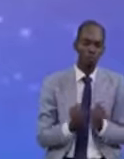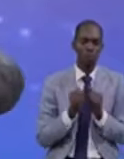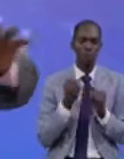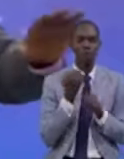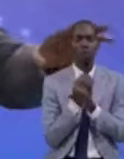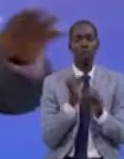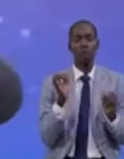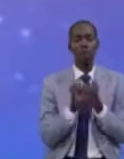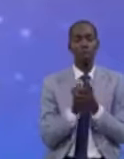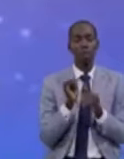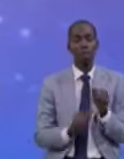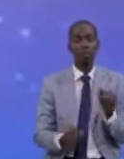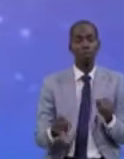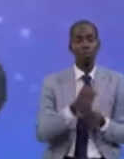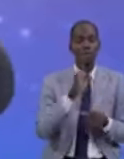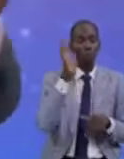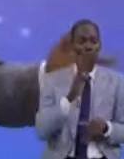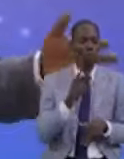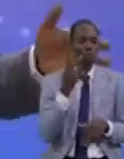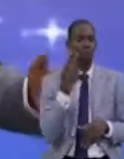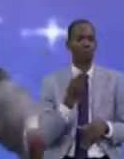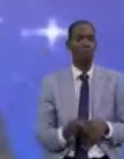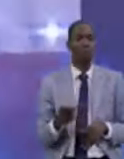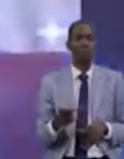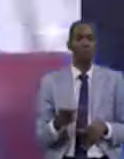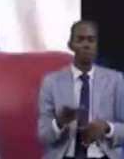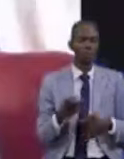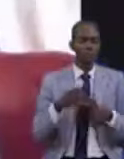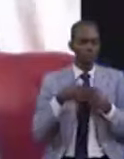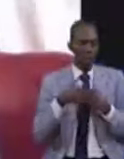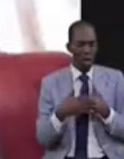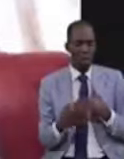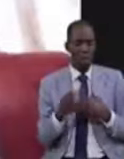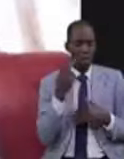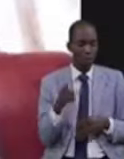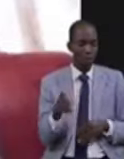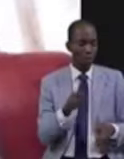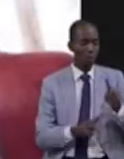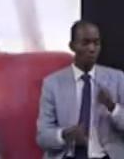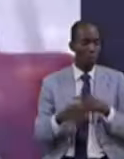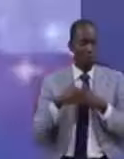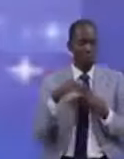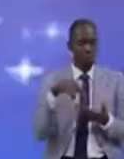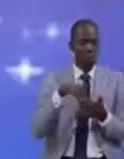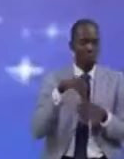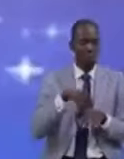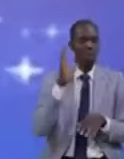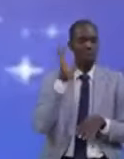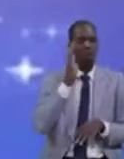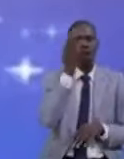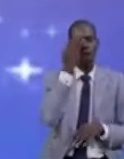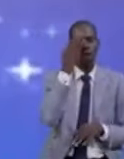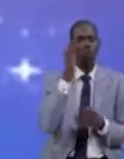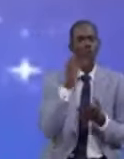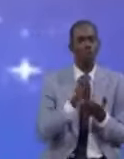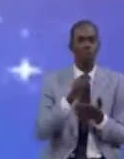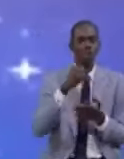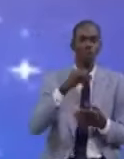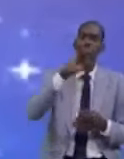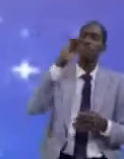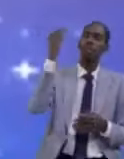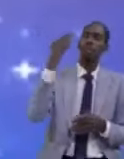chacun les voit après ce programme et que la grâce de Dieu est